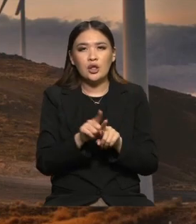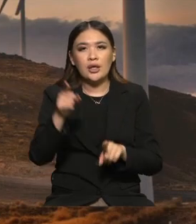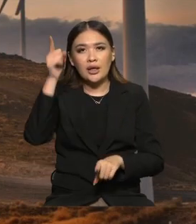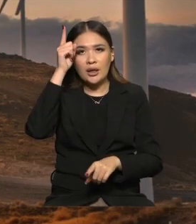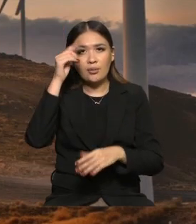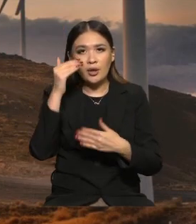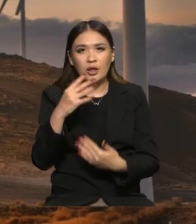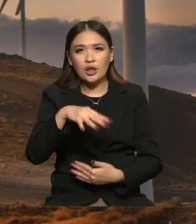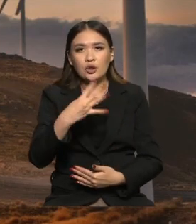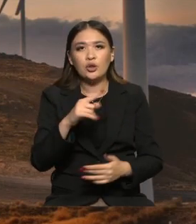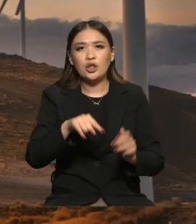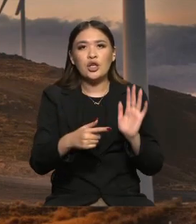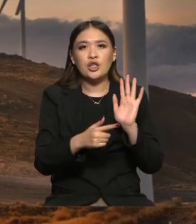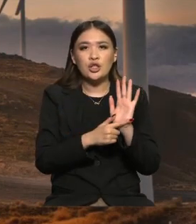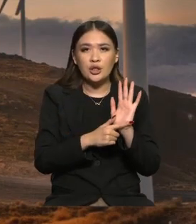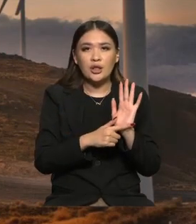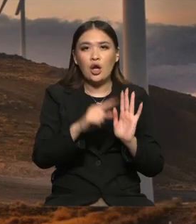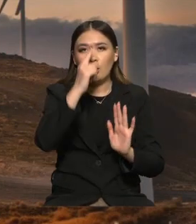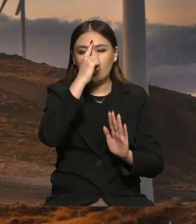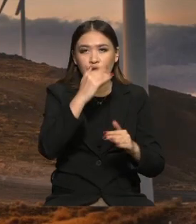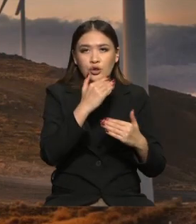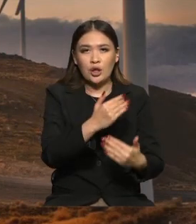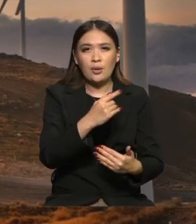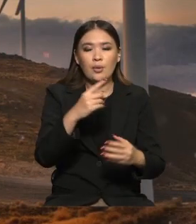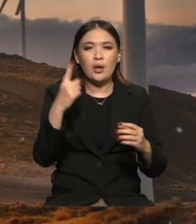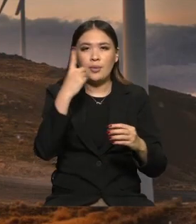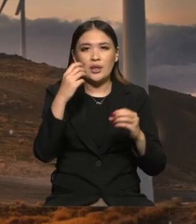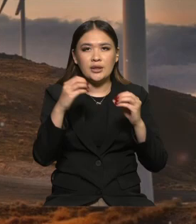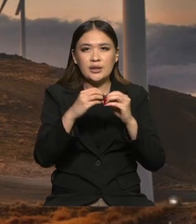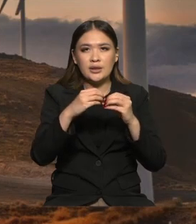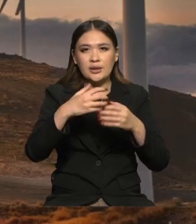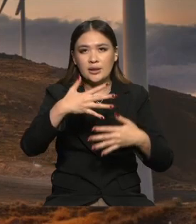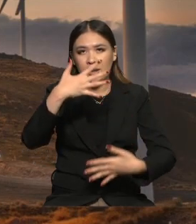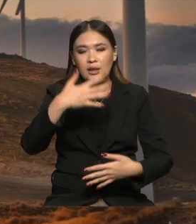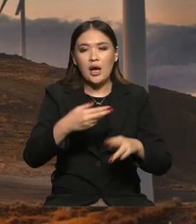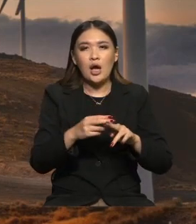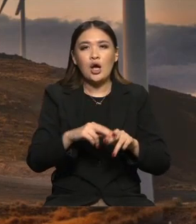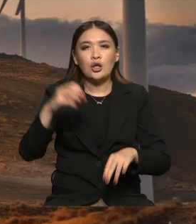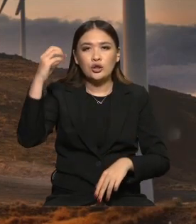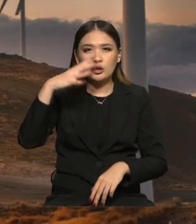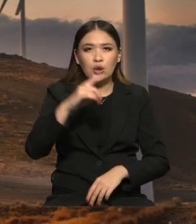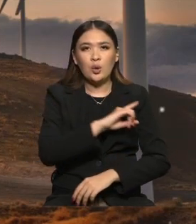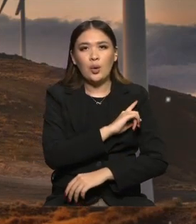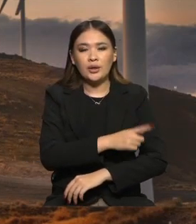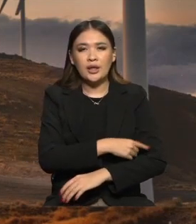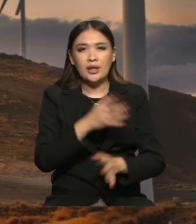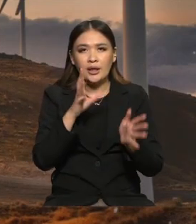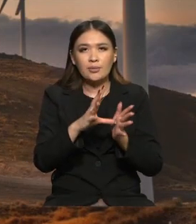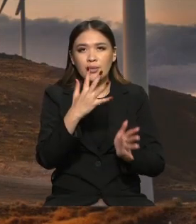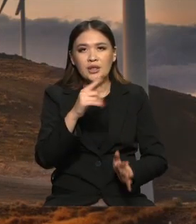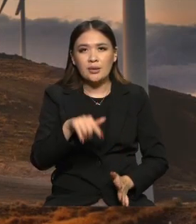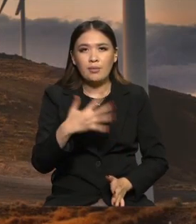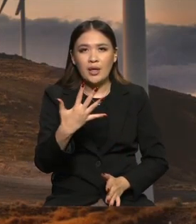мен 44,7 гигаватт алған Үндістан алғашқы ондықта. Күннің қуаты да әлемдік энергетика үлесінің